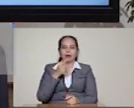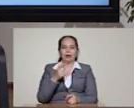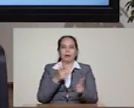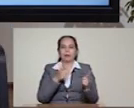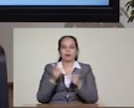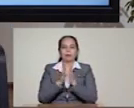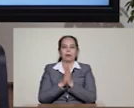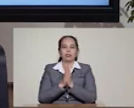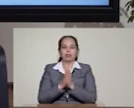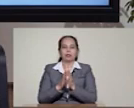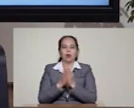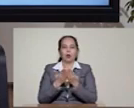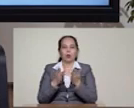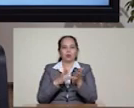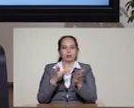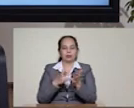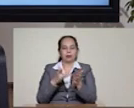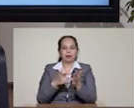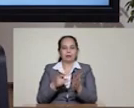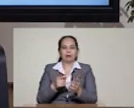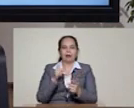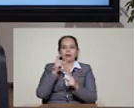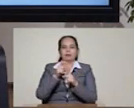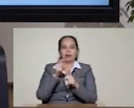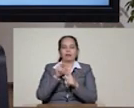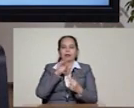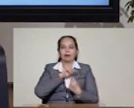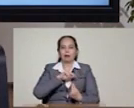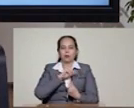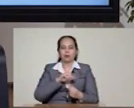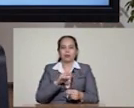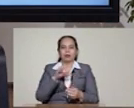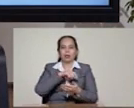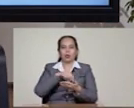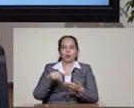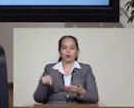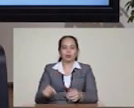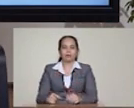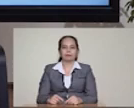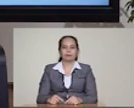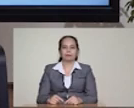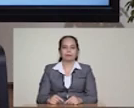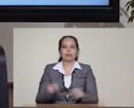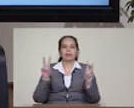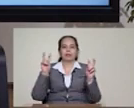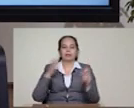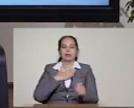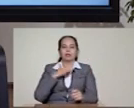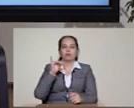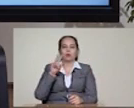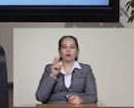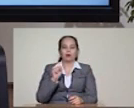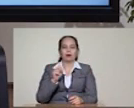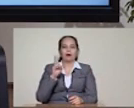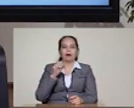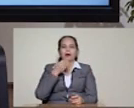Приготовьте, пожалуйста, учебники, тетради, словарные и рабочие, и ручки. Тема нашего урока